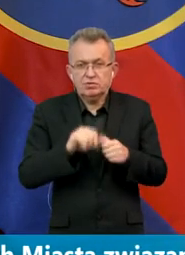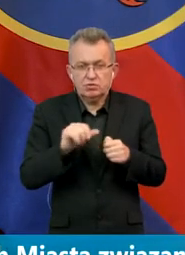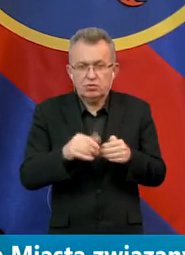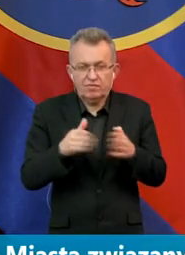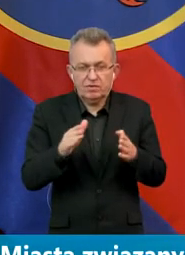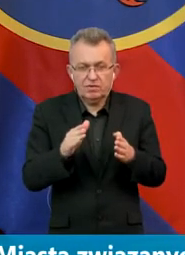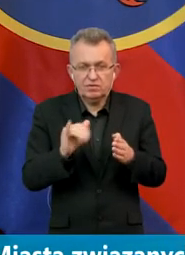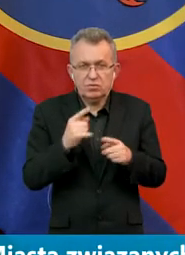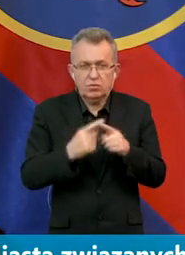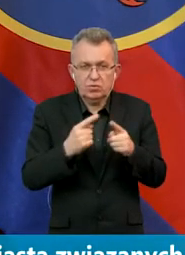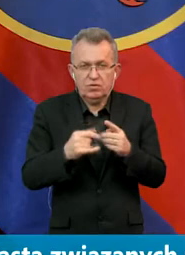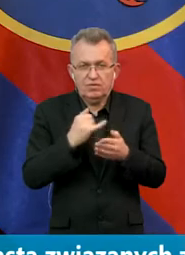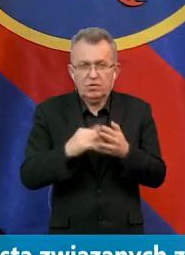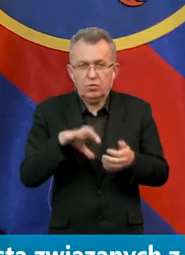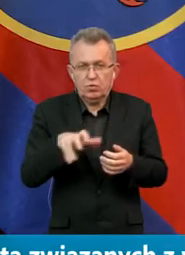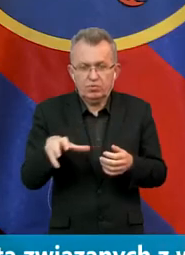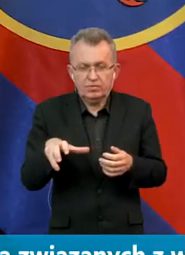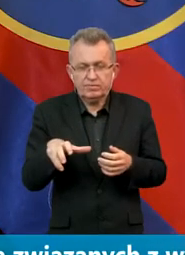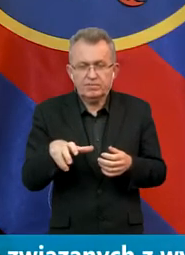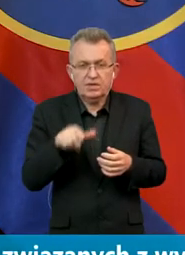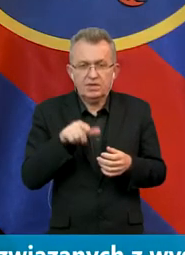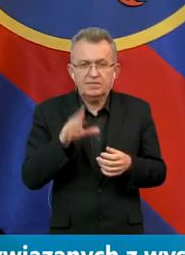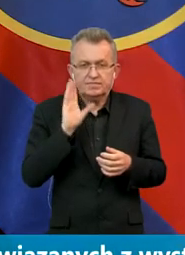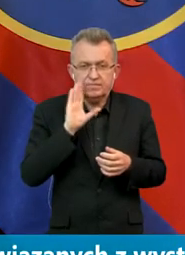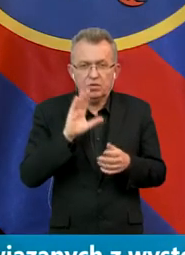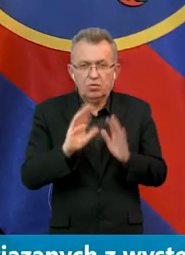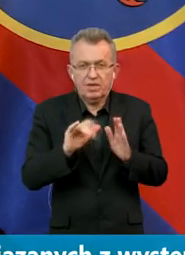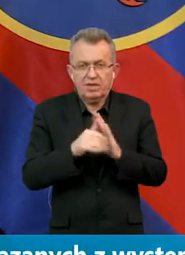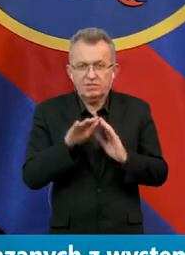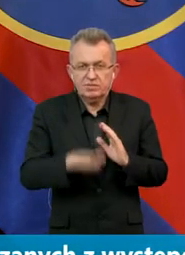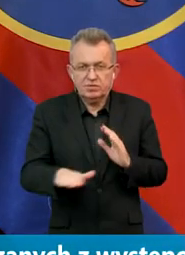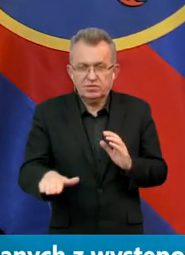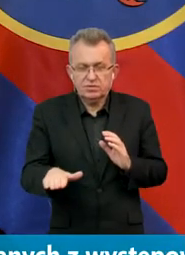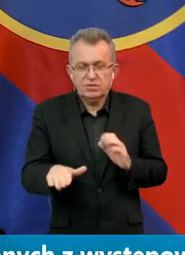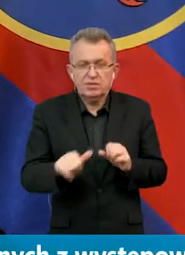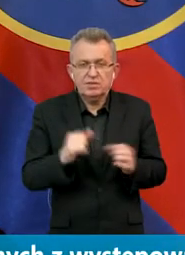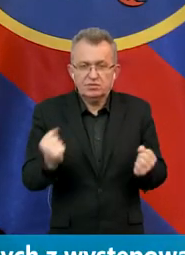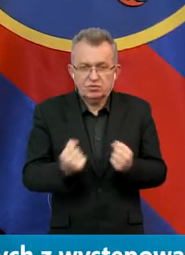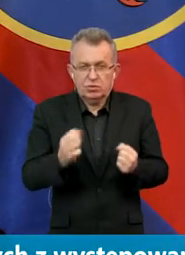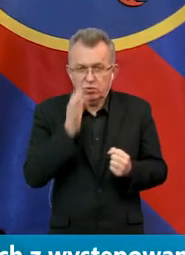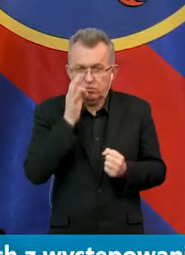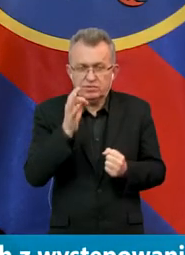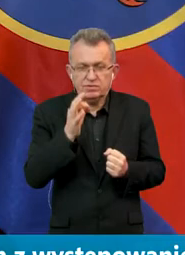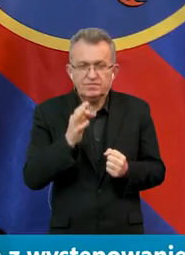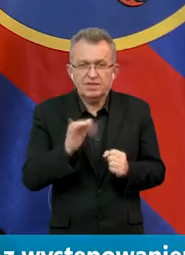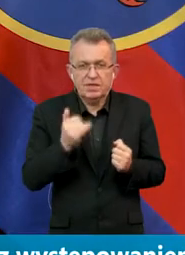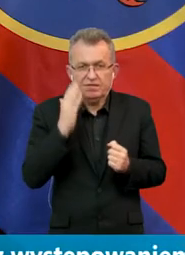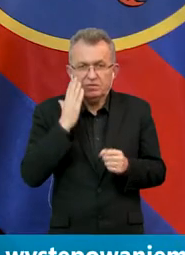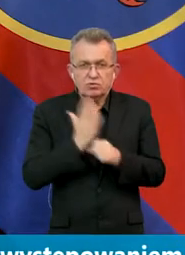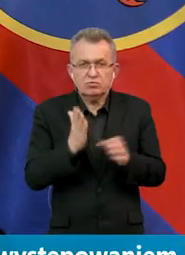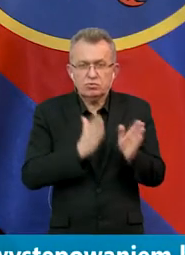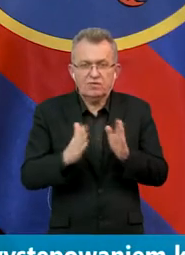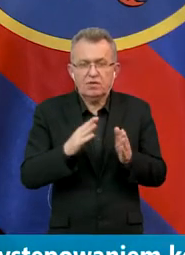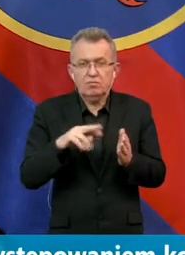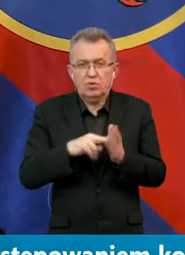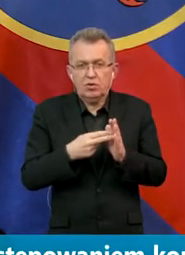pojedynczymi wyłączeniami grup, więc ta sfera opieki nad najmłodszymi działa. Jak wiecie, jest przygotowywany